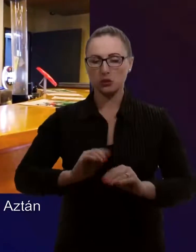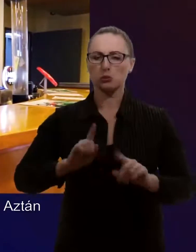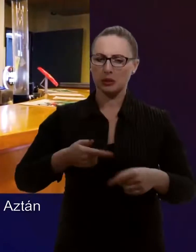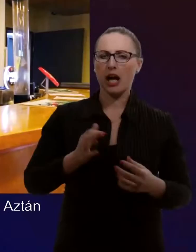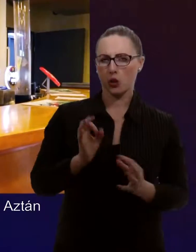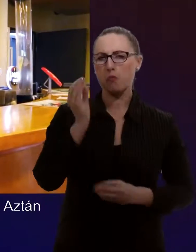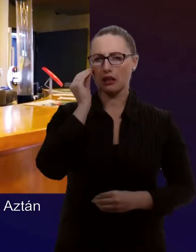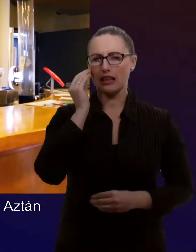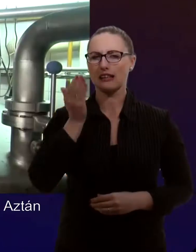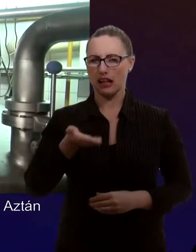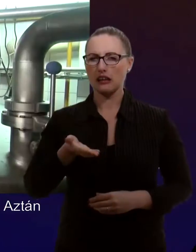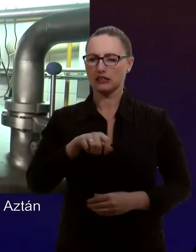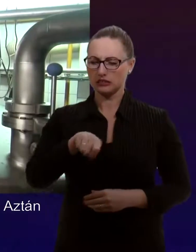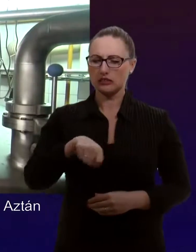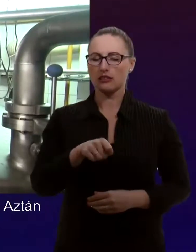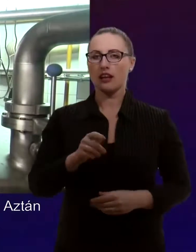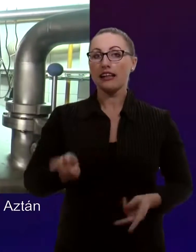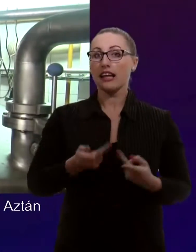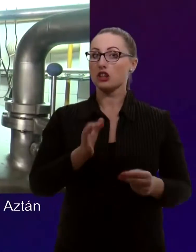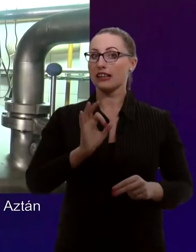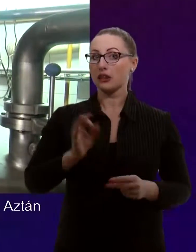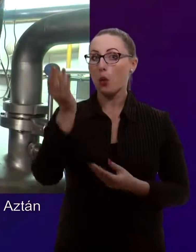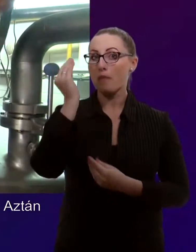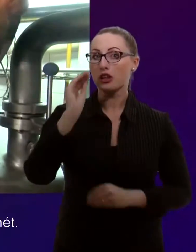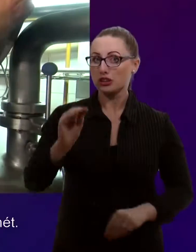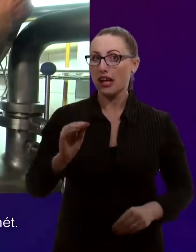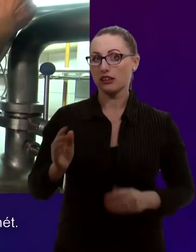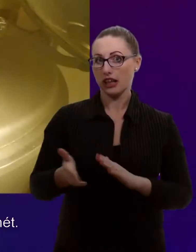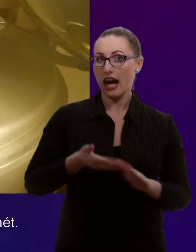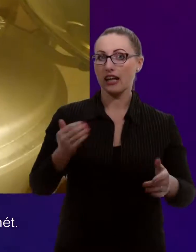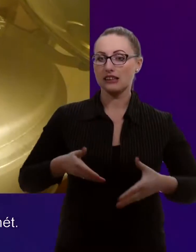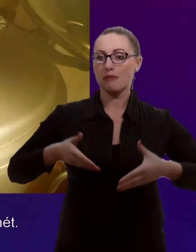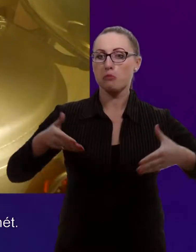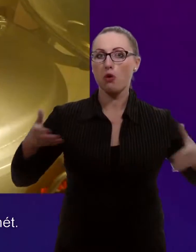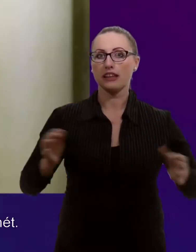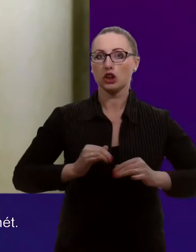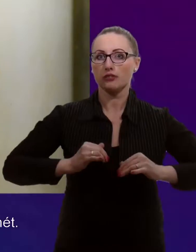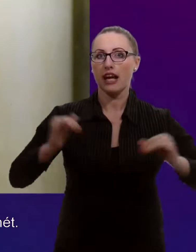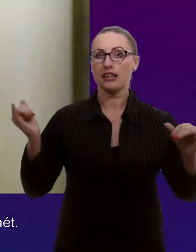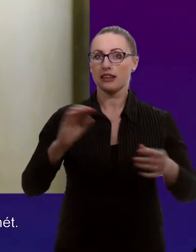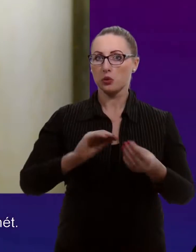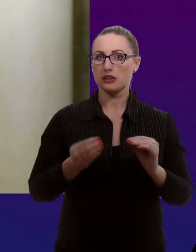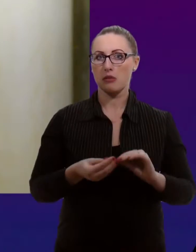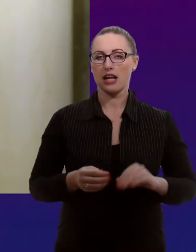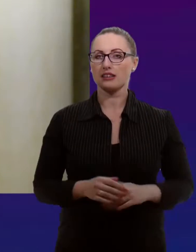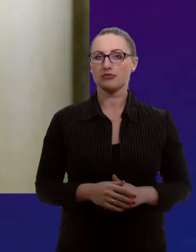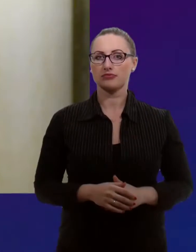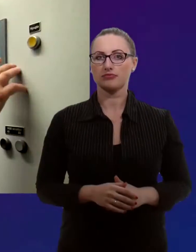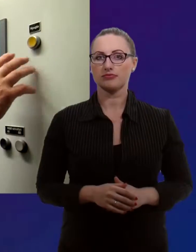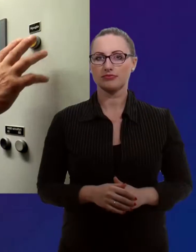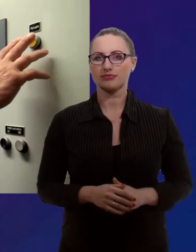kicsit jobban értett a sörökhöz. Aztán keresett egy remek sörfőzőmestert, és elkezdte bővíteni és fejleszteni az üzemét.